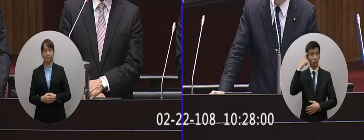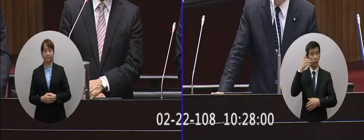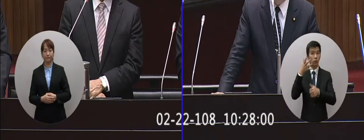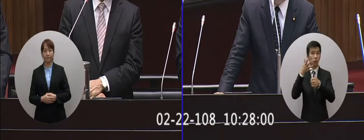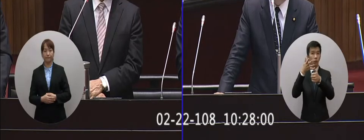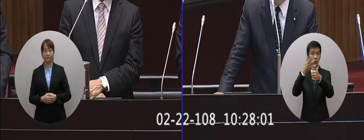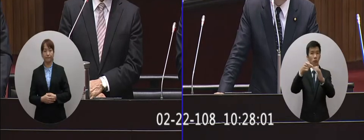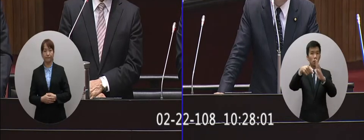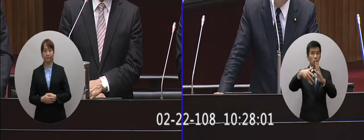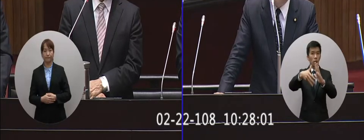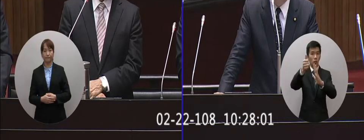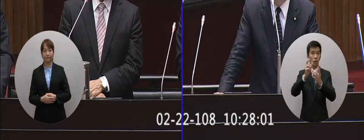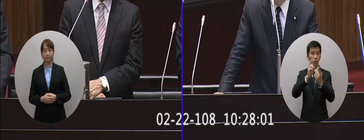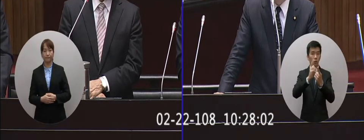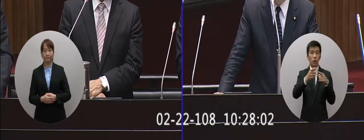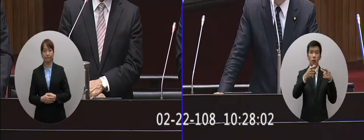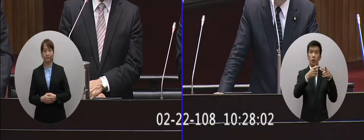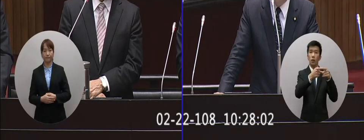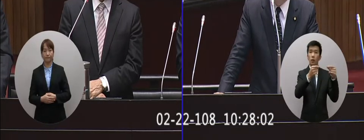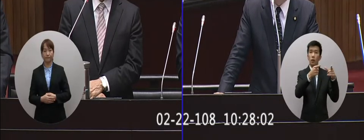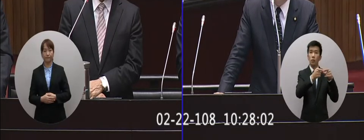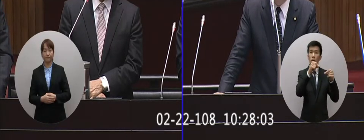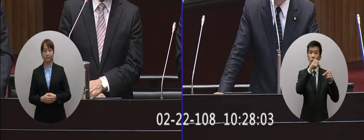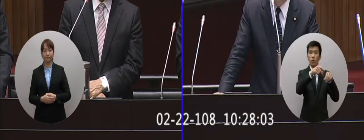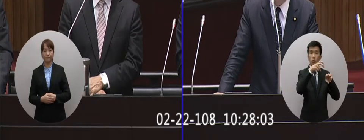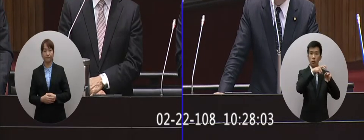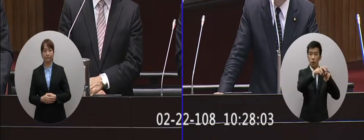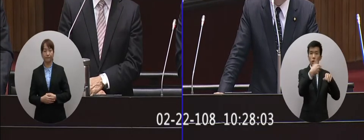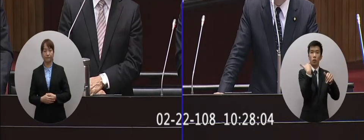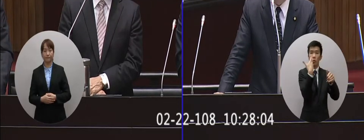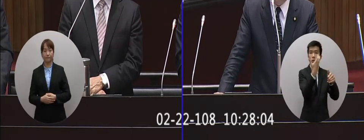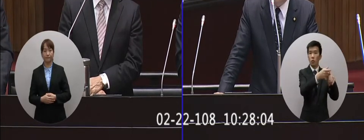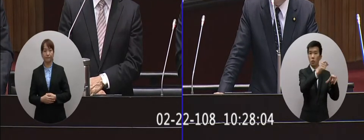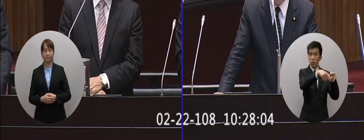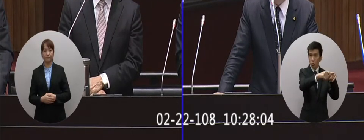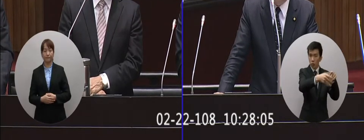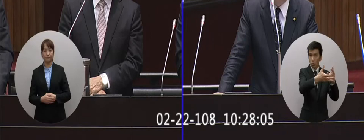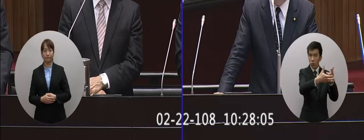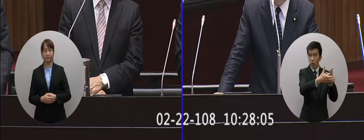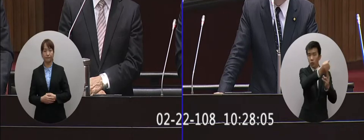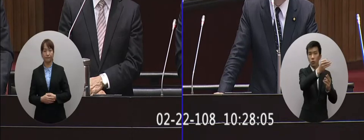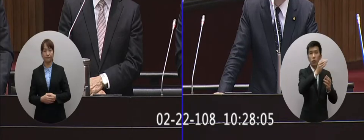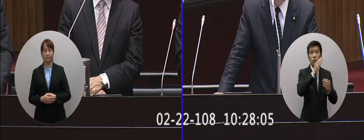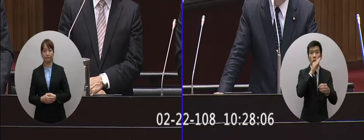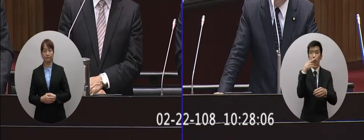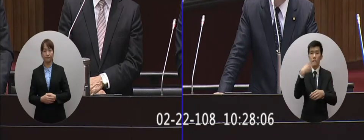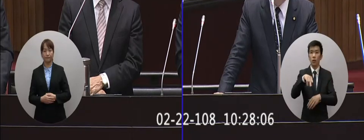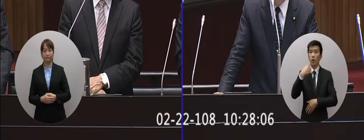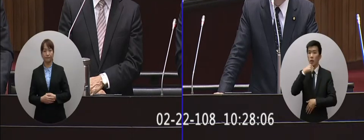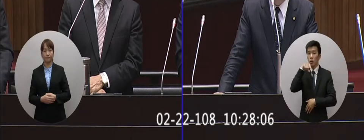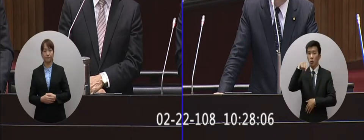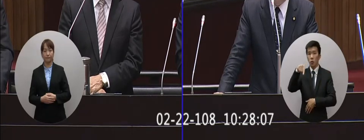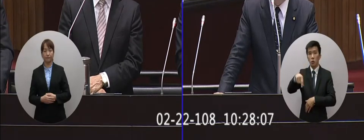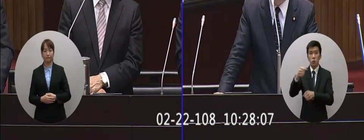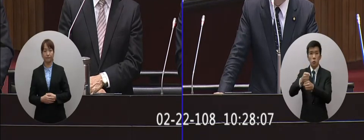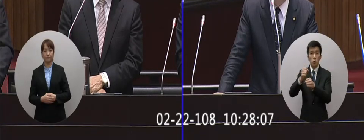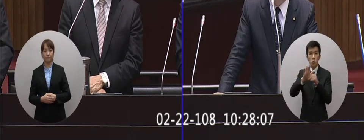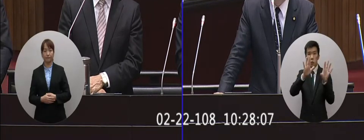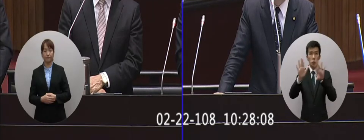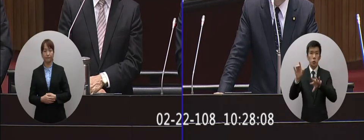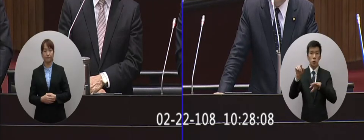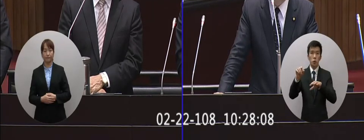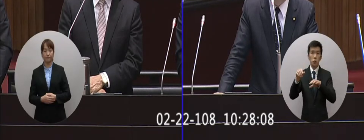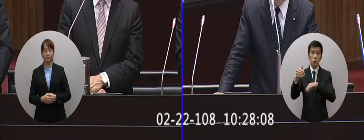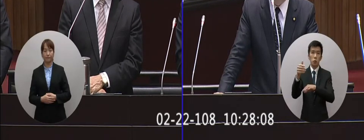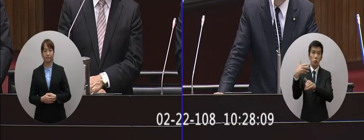本的铁道国家化跟国有私有合并开挖，对照台湾的铁路是国有的情